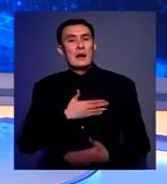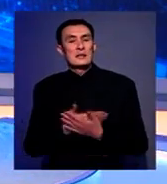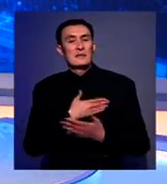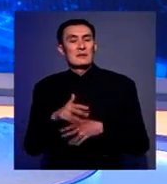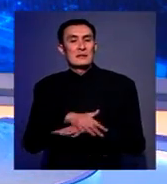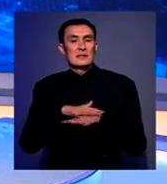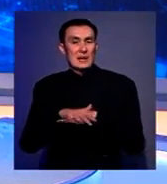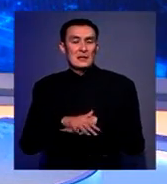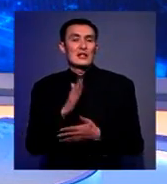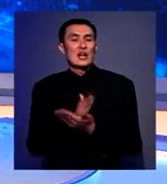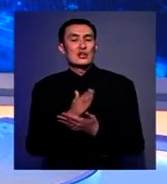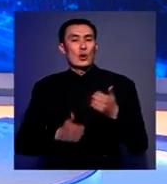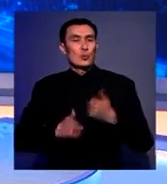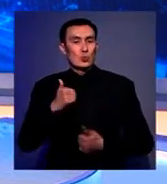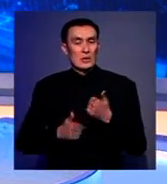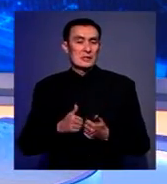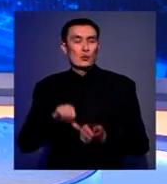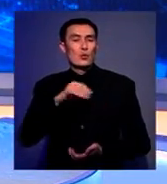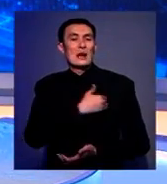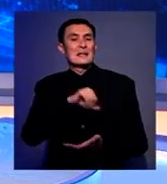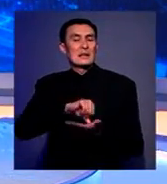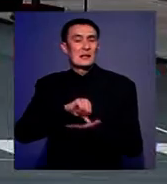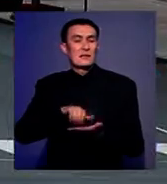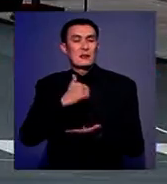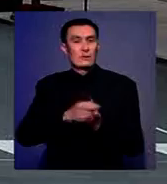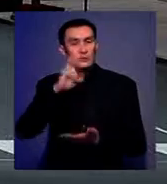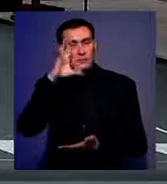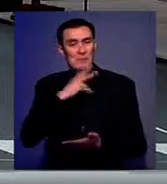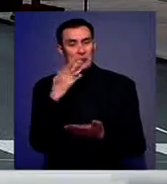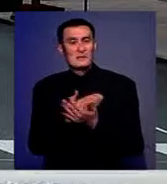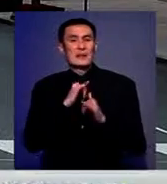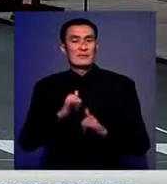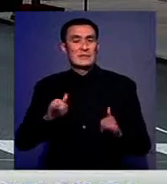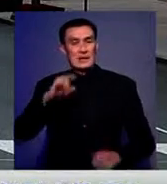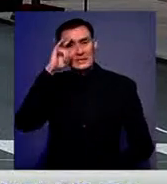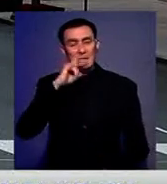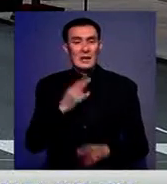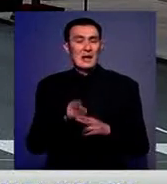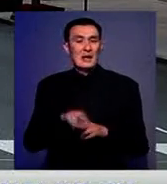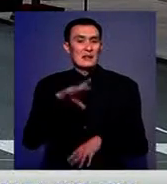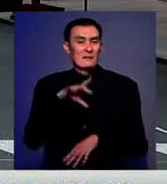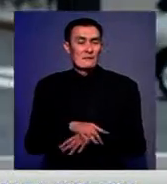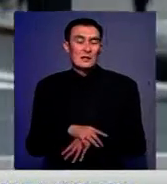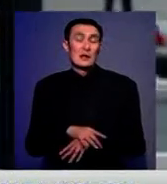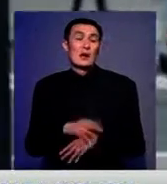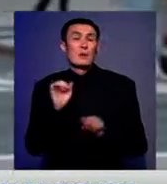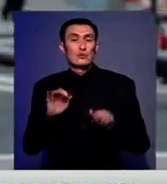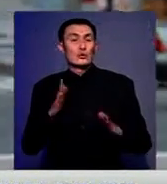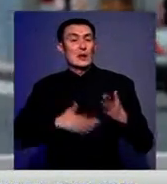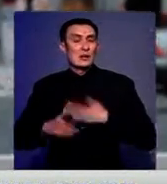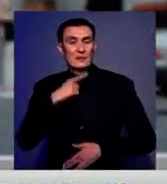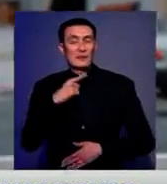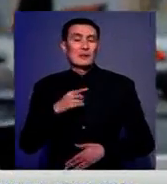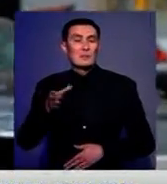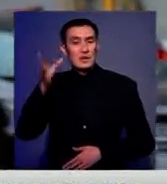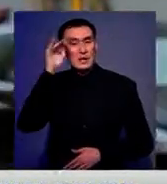Активность электората и наличие конкуренции у кандидатов в президенты стало показателем развития Казахстана. Этот факт не может не радовать. Такое мнение